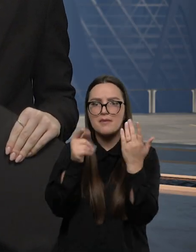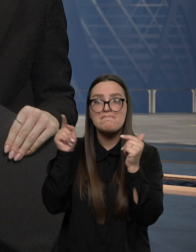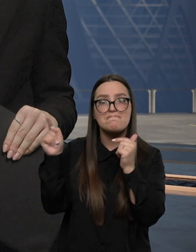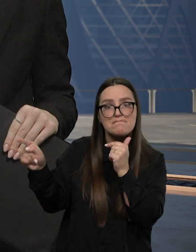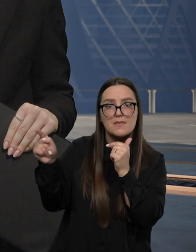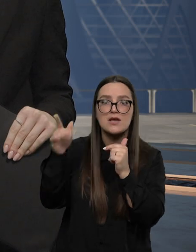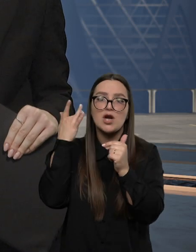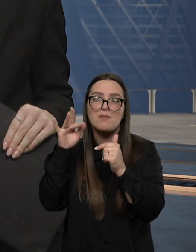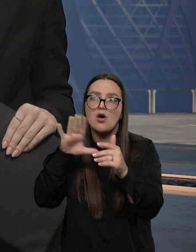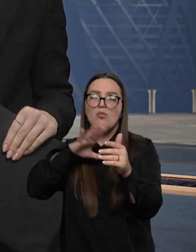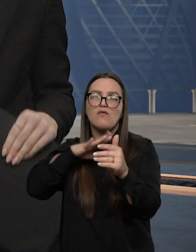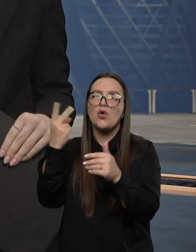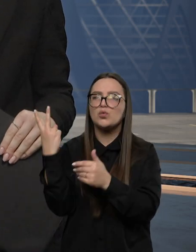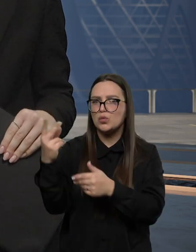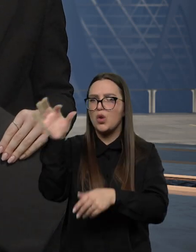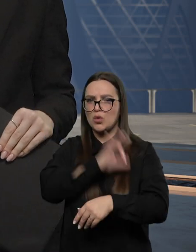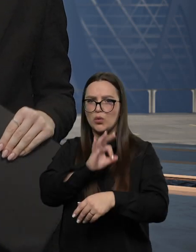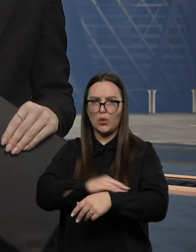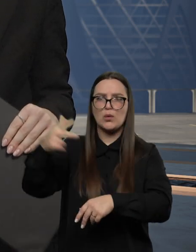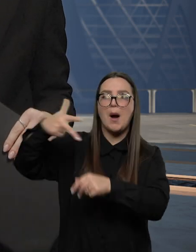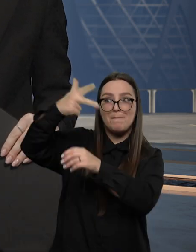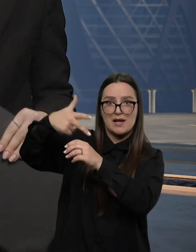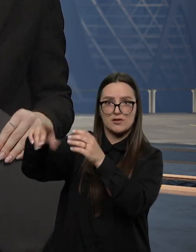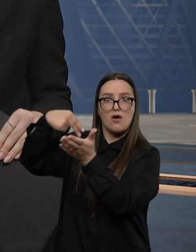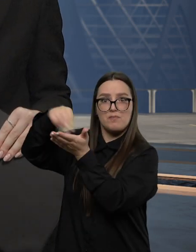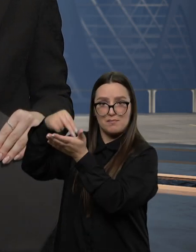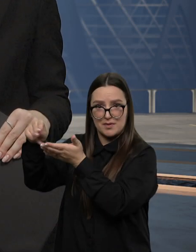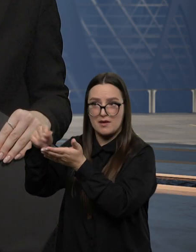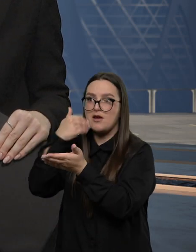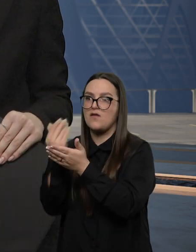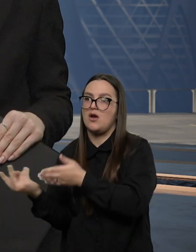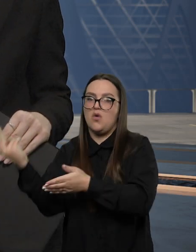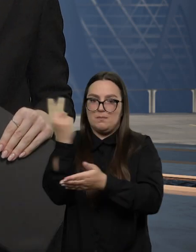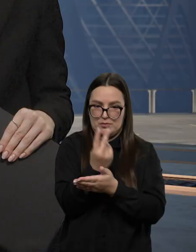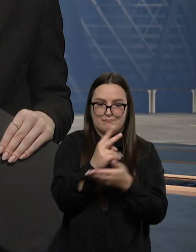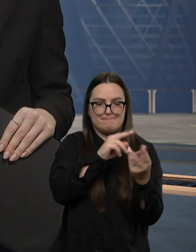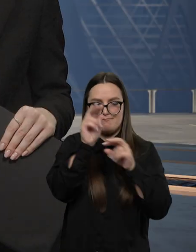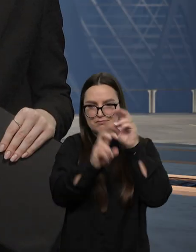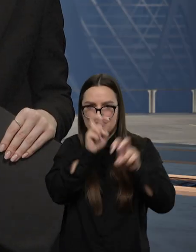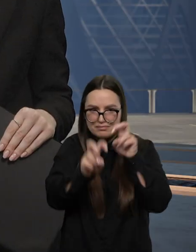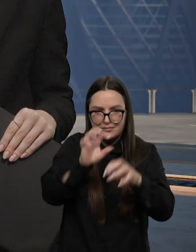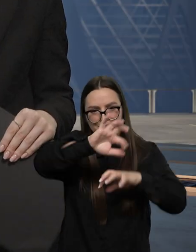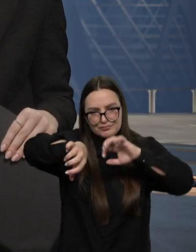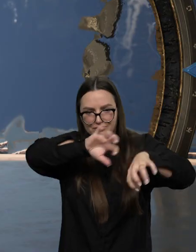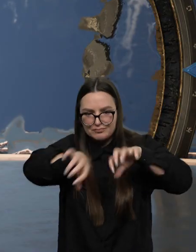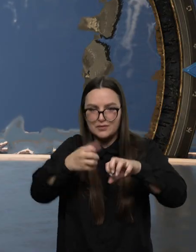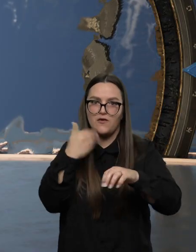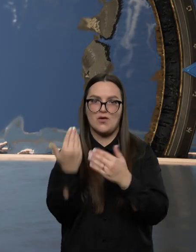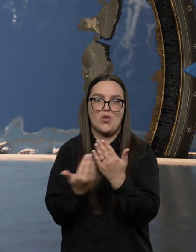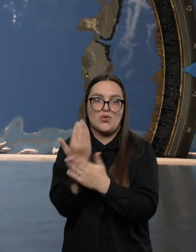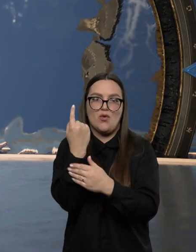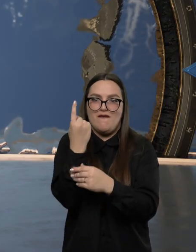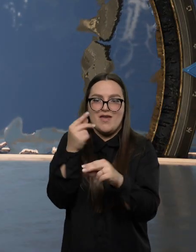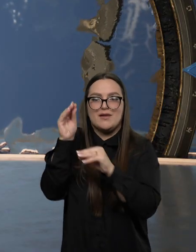JAV oro pajėgų įsigijo 2 naudotus palydovus ir iš jų surinko pirmąjį palydovą, skirtą radiaciją aplink Žemę matuoti.